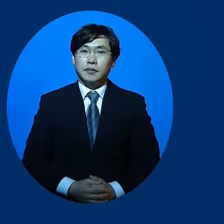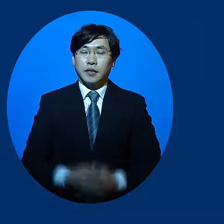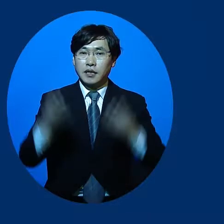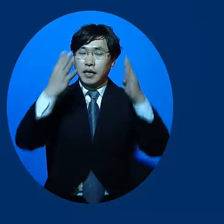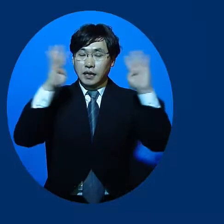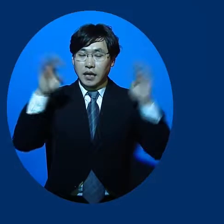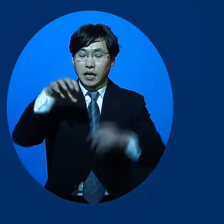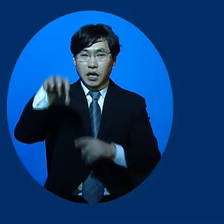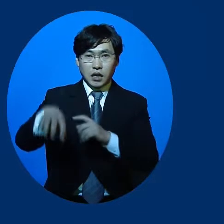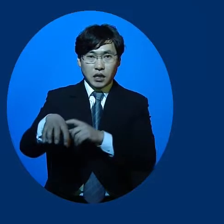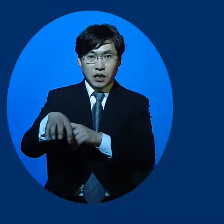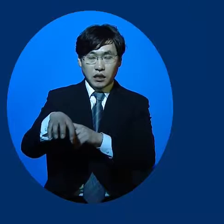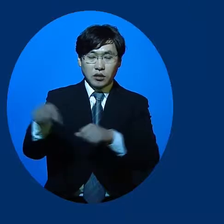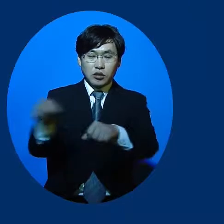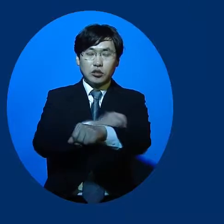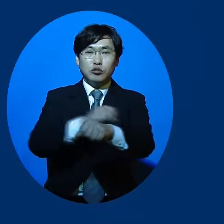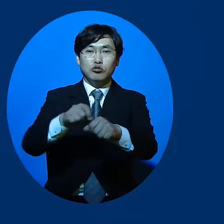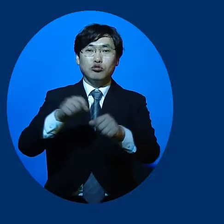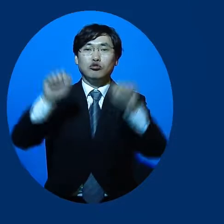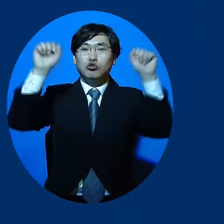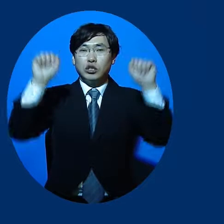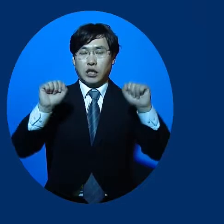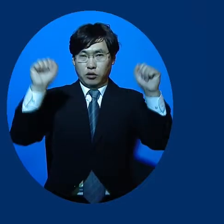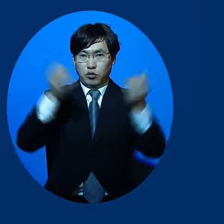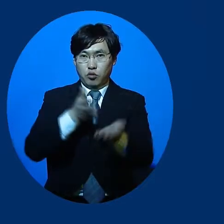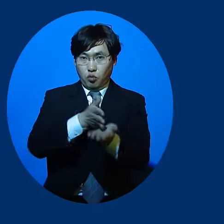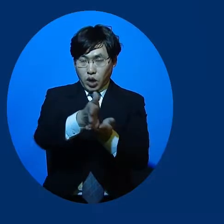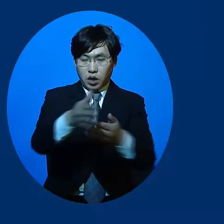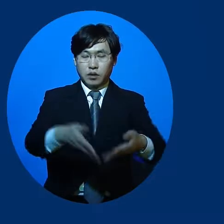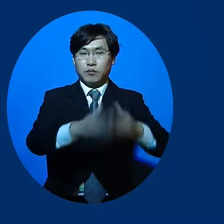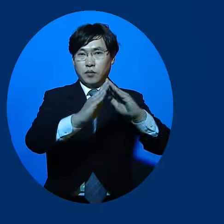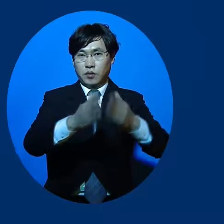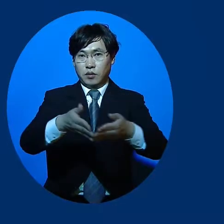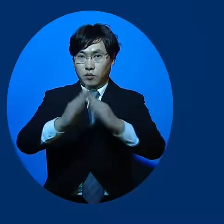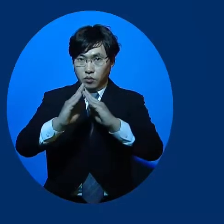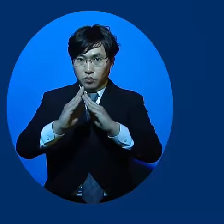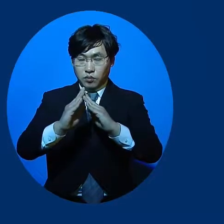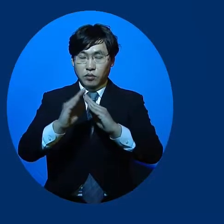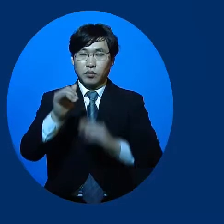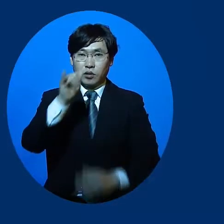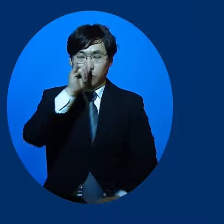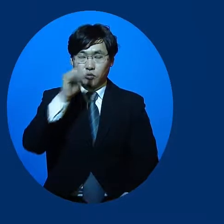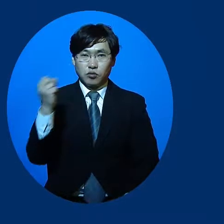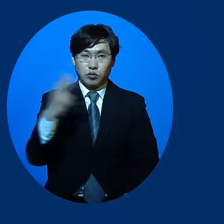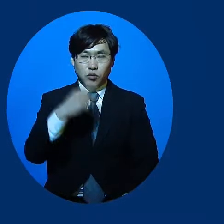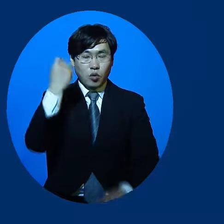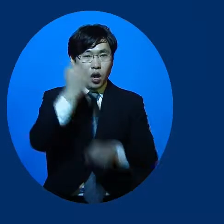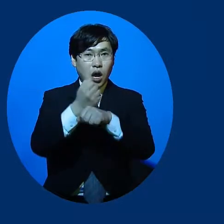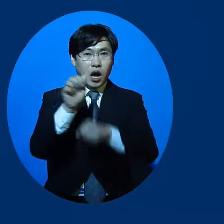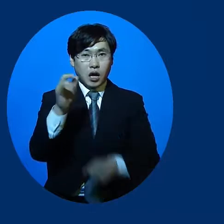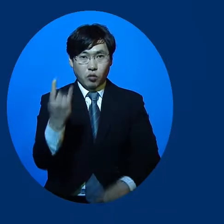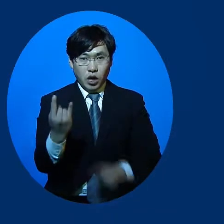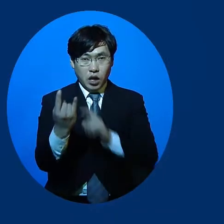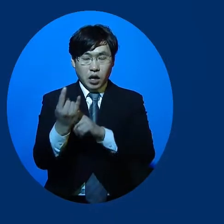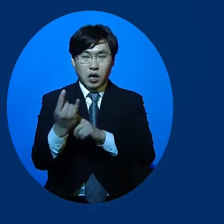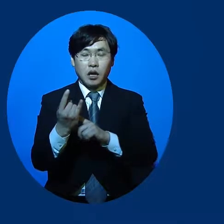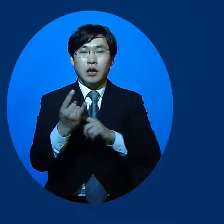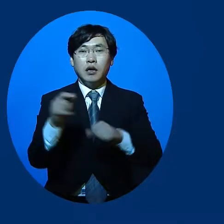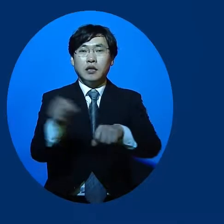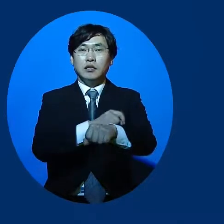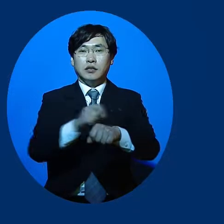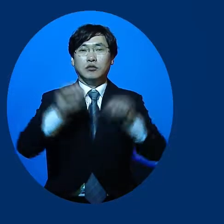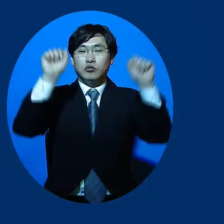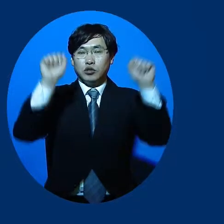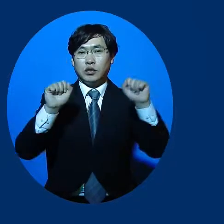대학에서 특수체육학과가 개설되었으며, 학회 역시 한국특수체육학회가 창립되었습니다.